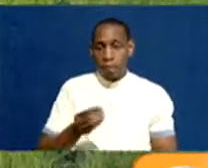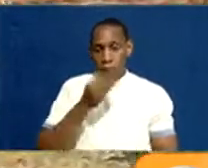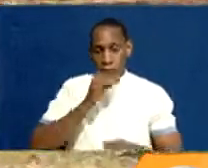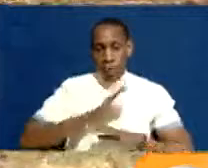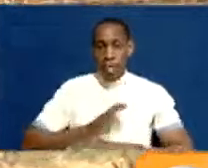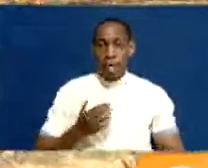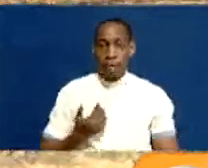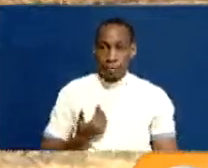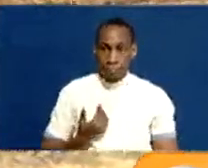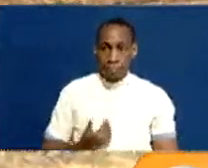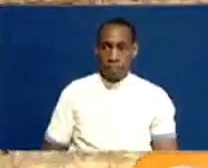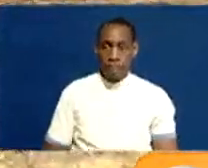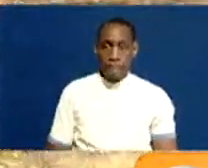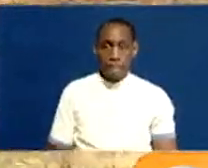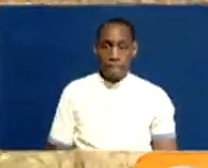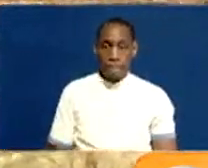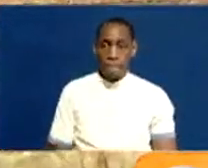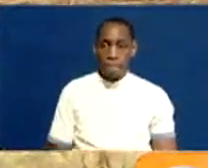kutosha.